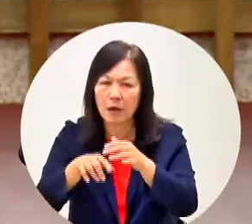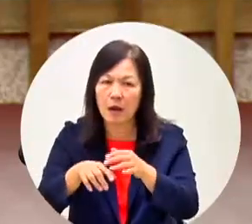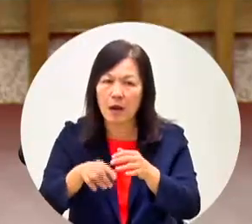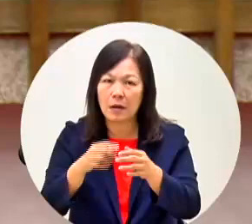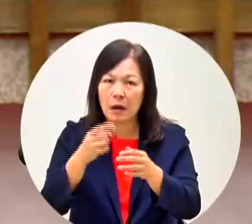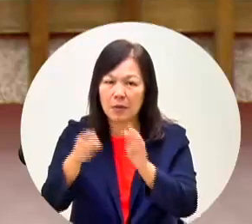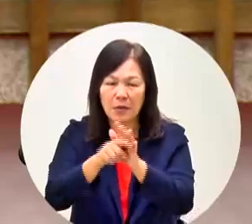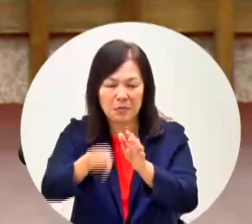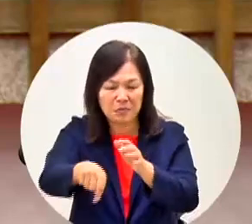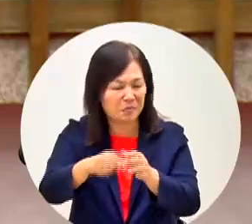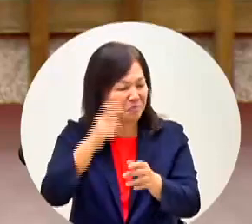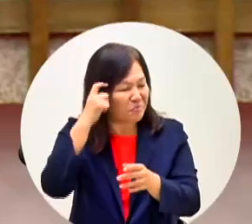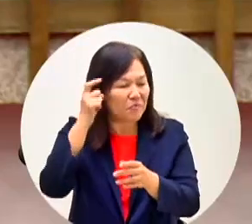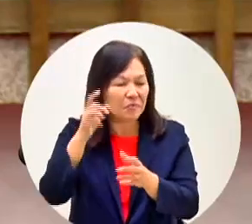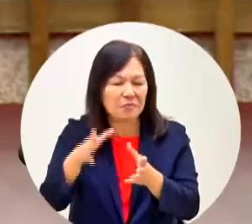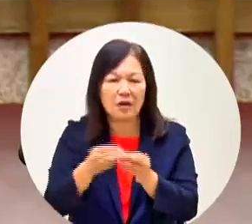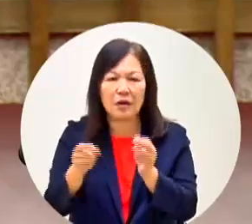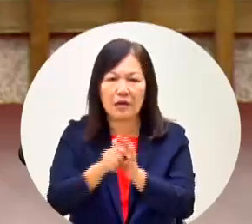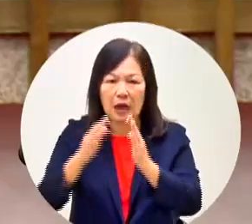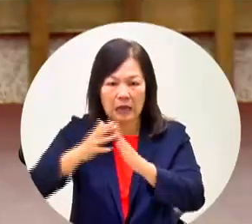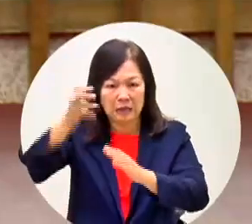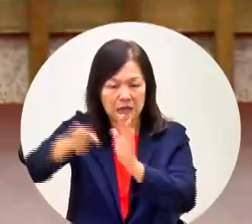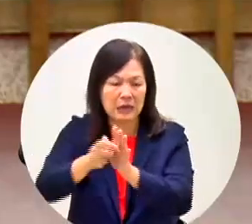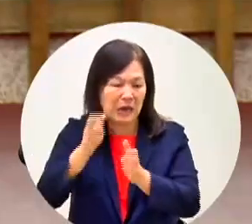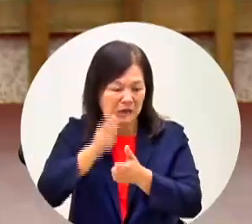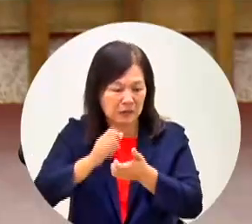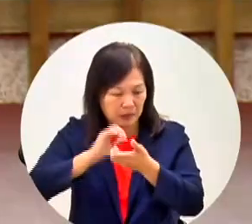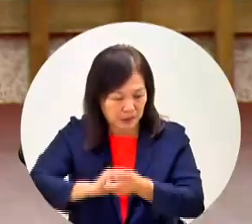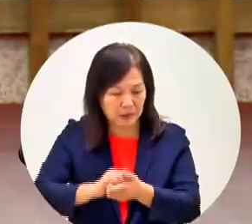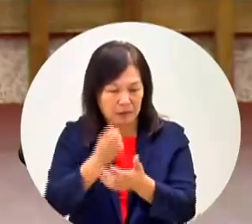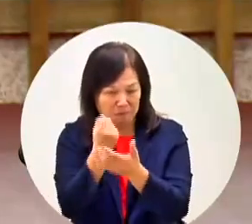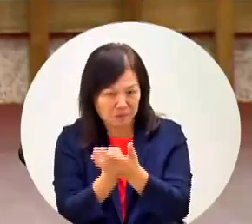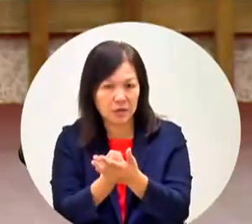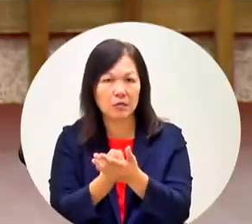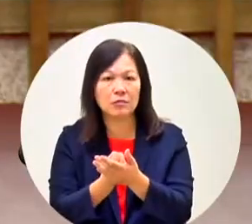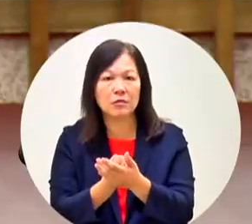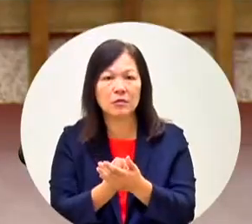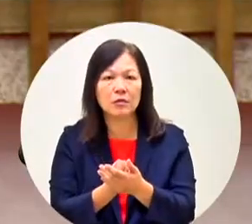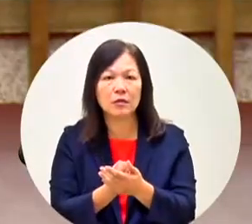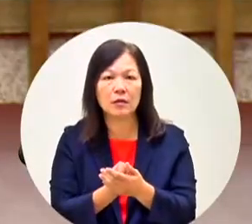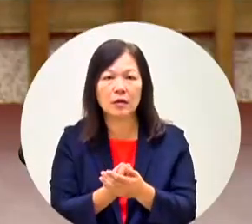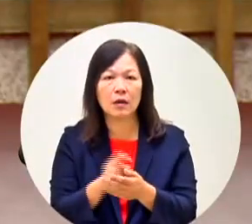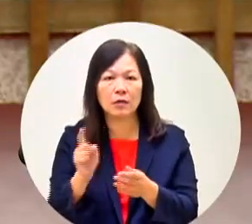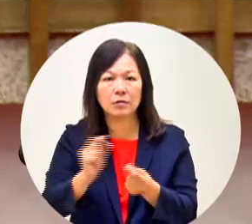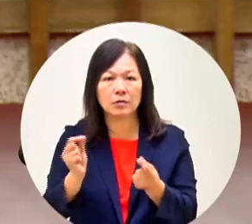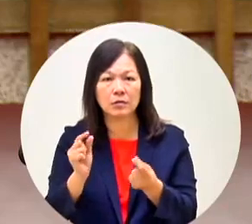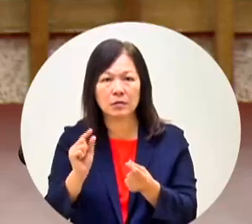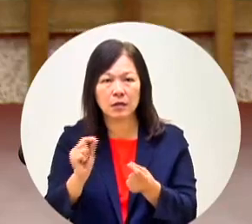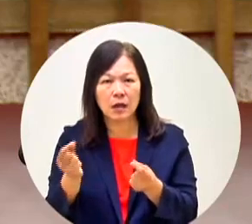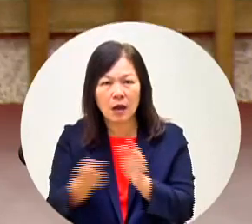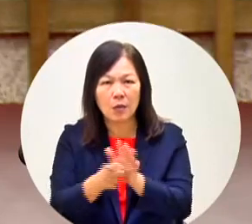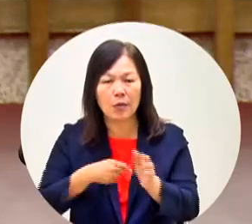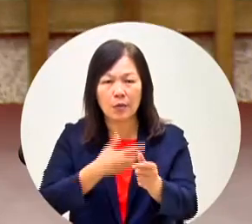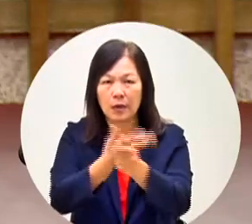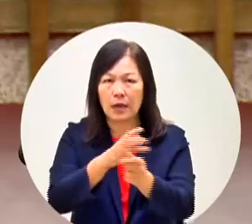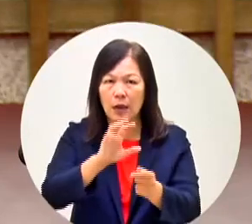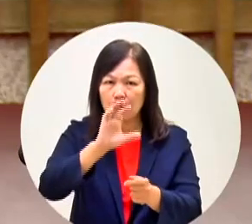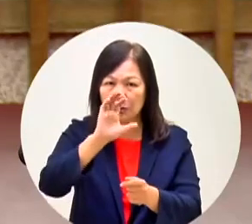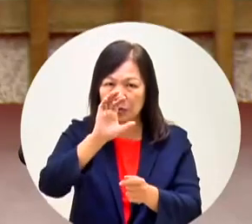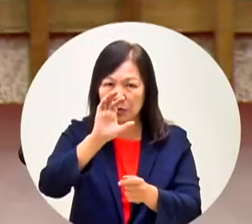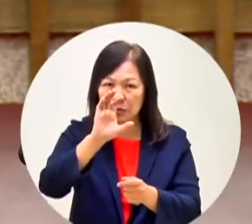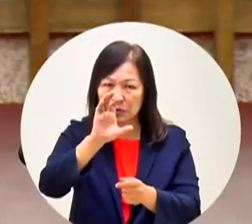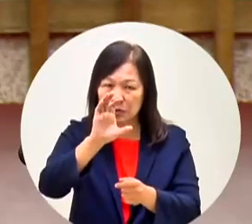一个坚持跟决心，就诚如你讲，我受到90万的市民给予我的授权，